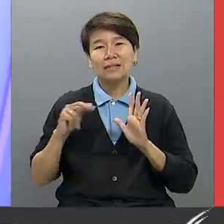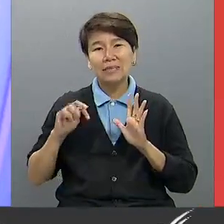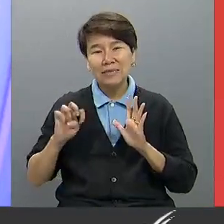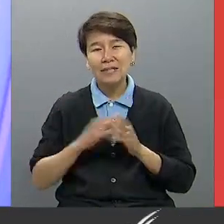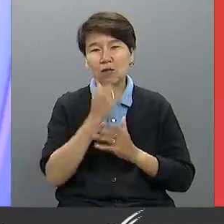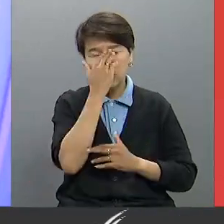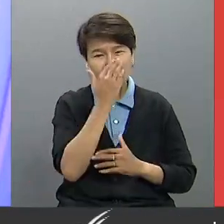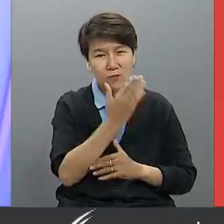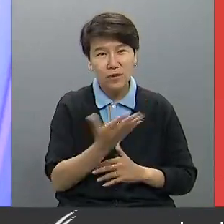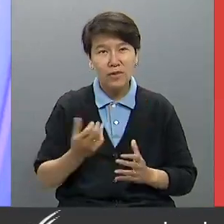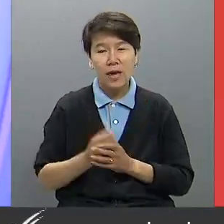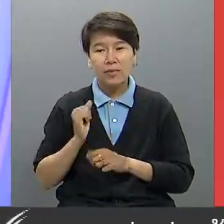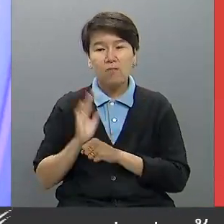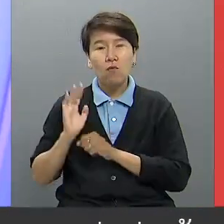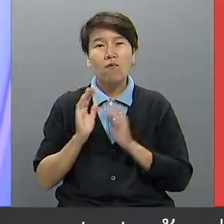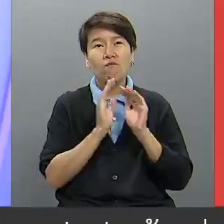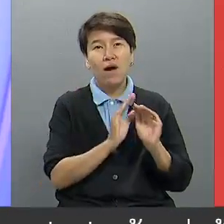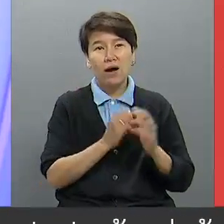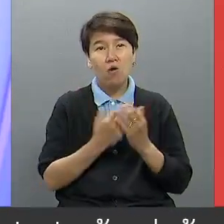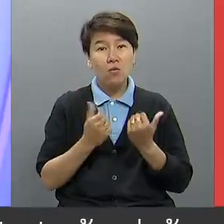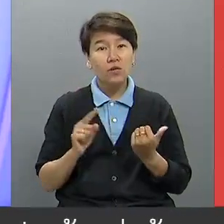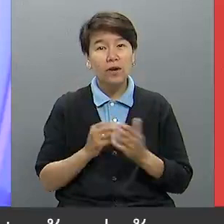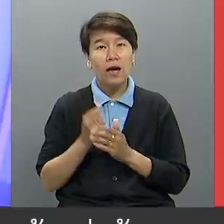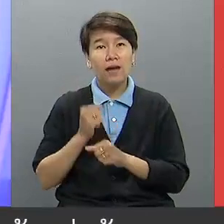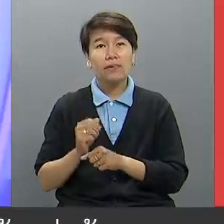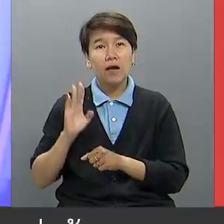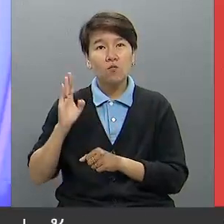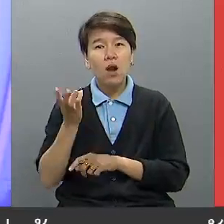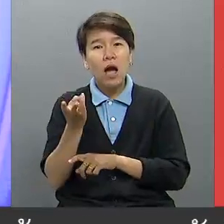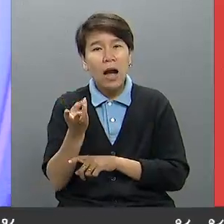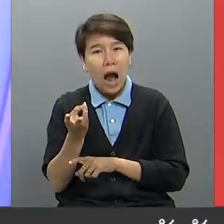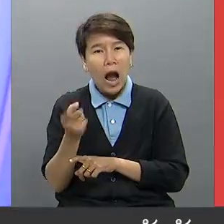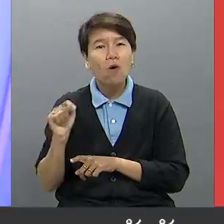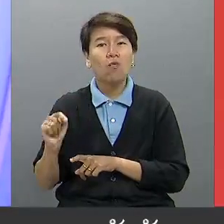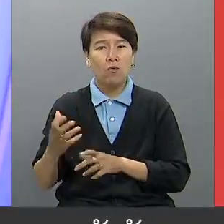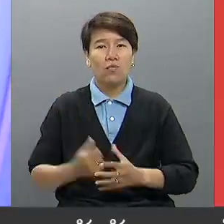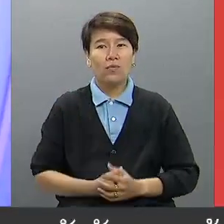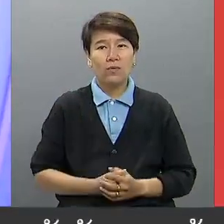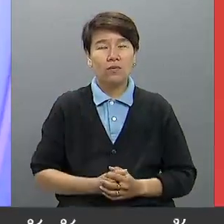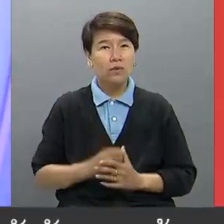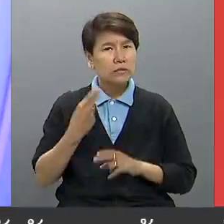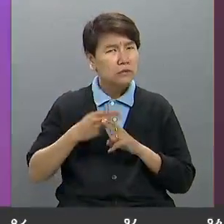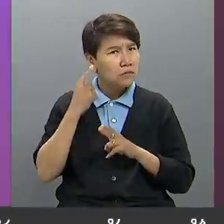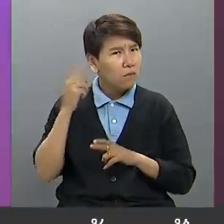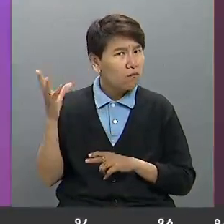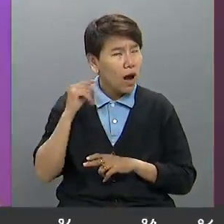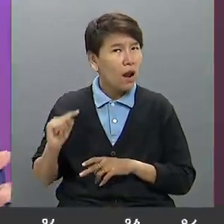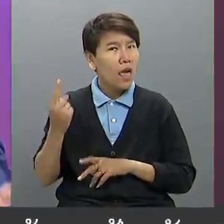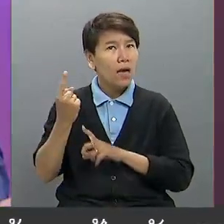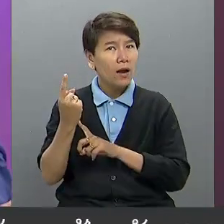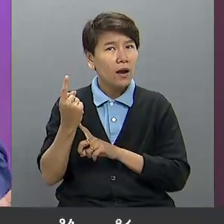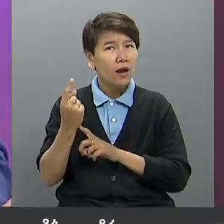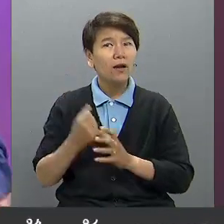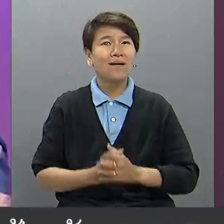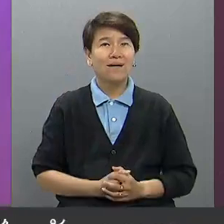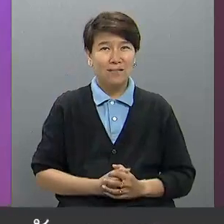ญมาฝากค่ะวันนี้เป็นวันบุญข้าวประดับดินเพิ่งเคยได้ยินกัน นี่ไงวันเดียววันนี้นอกจากเป็นวันวิ